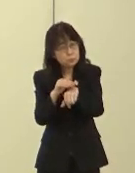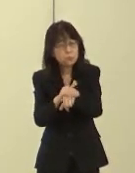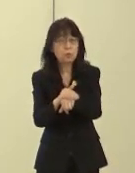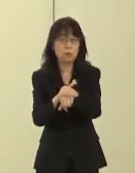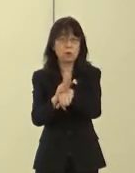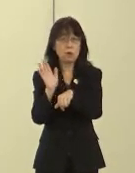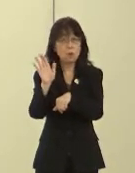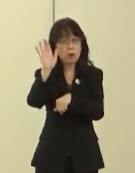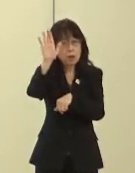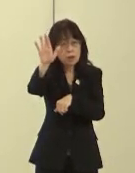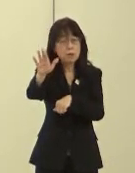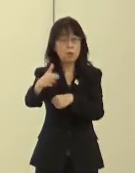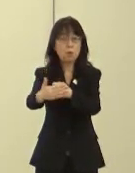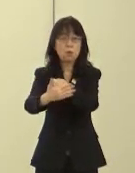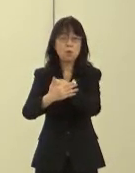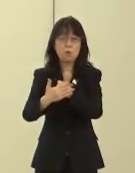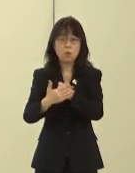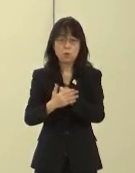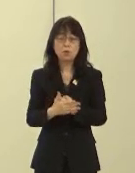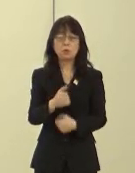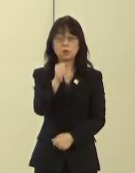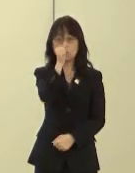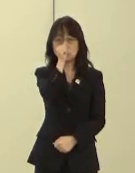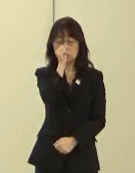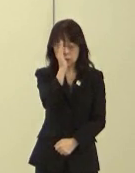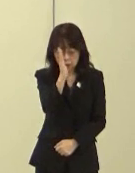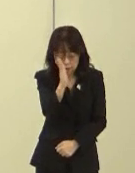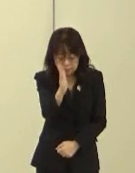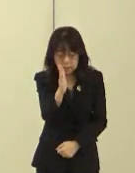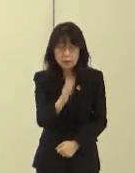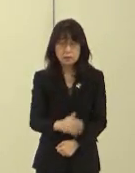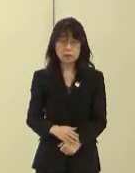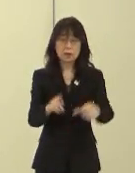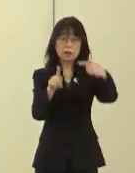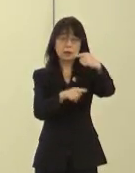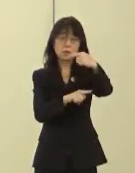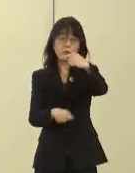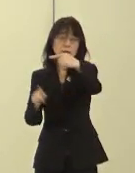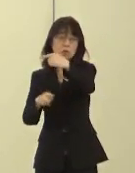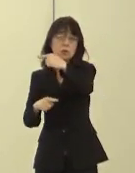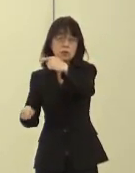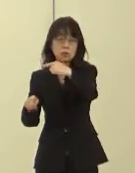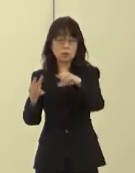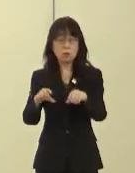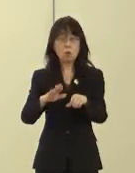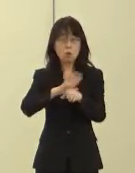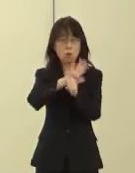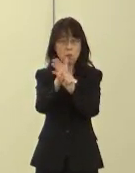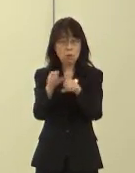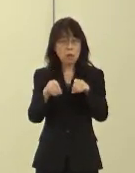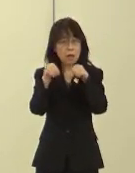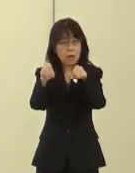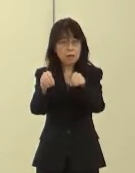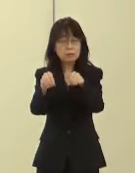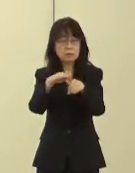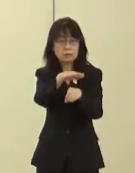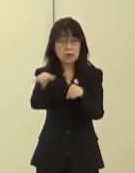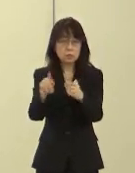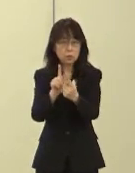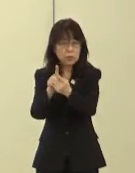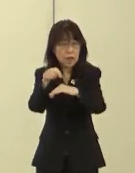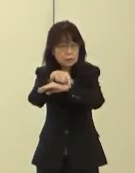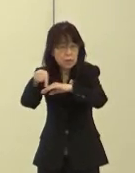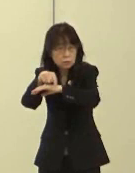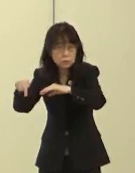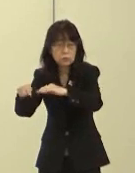これからもご協力をいただきたいというふうに思います。一人一人の基本的な感染対策、まあ、これにつきましてはこれまでも